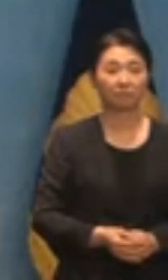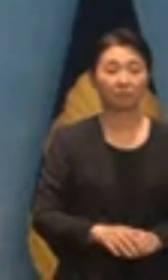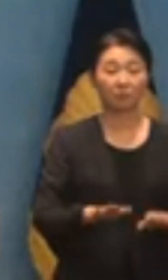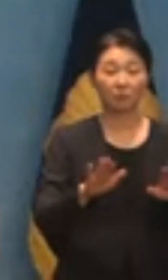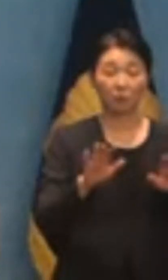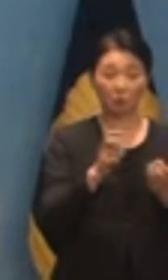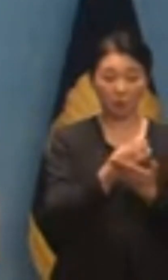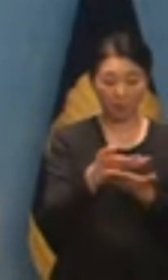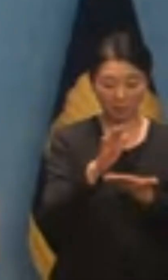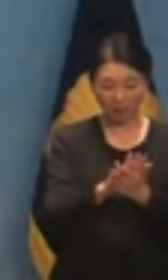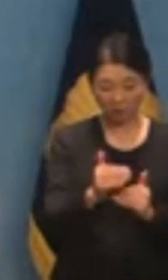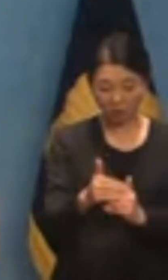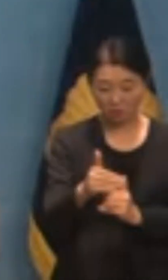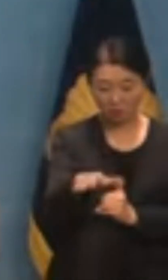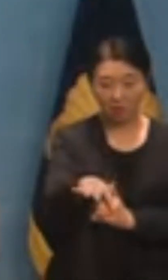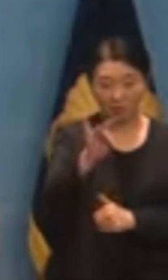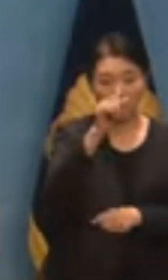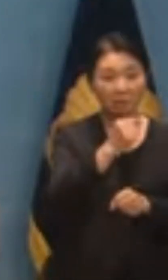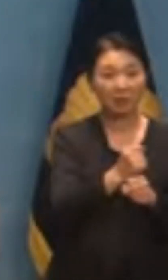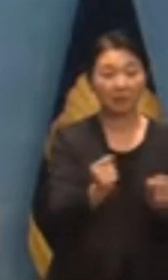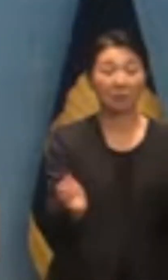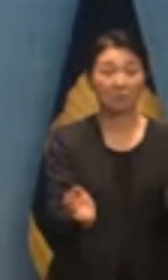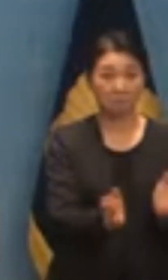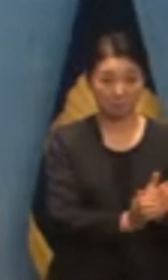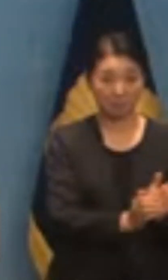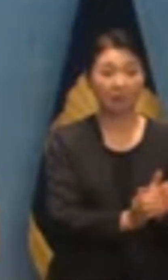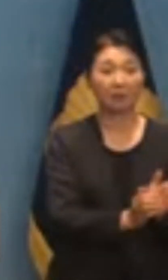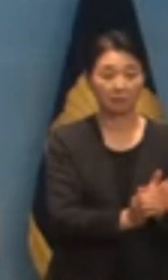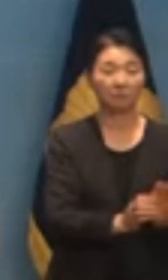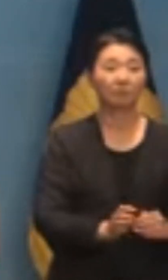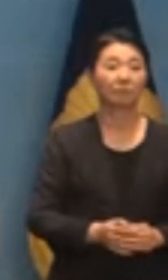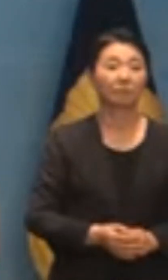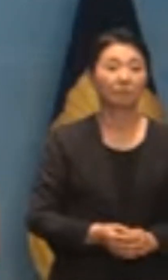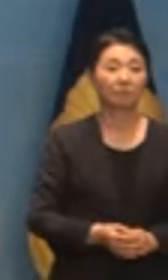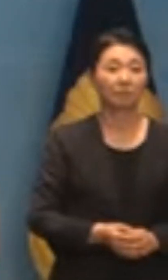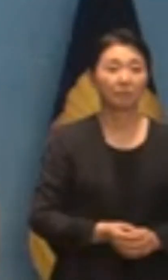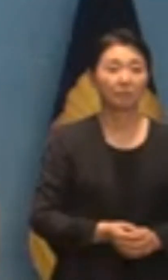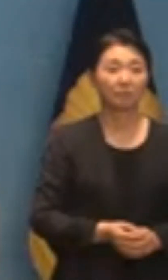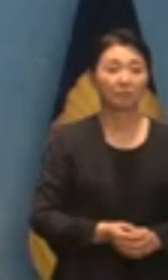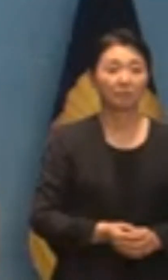오늘의 개헌절차법 초안을 마련하시고